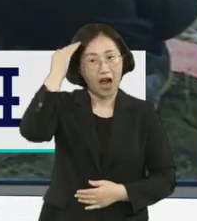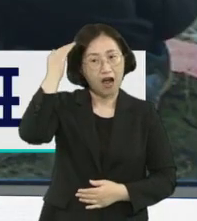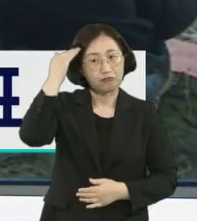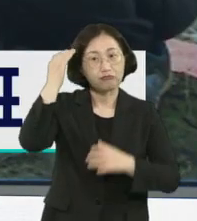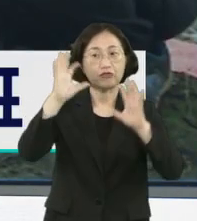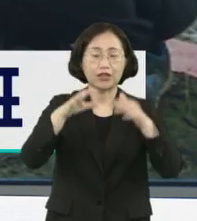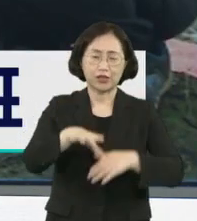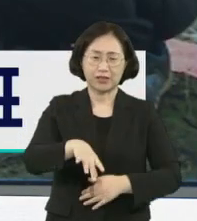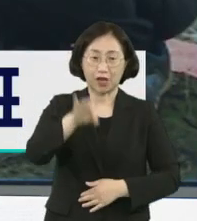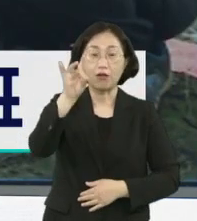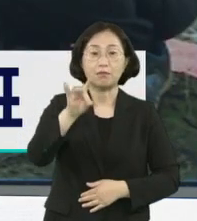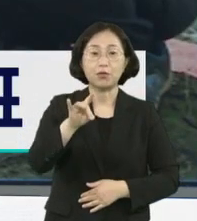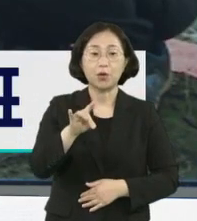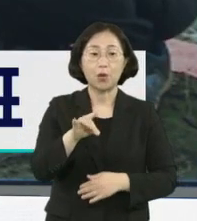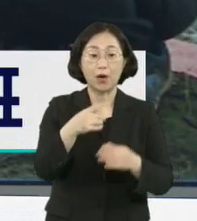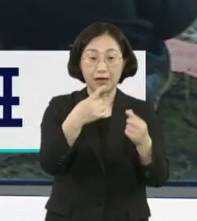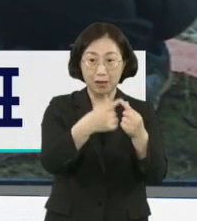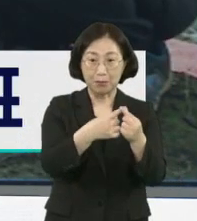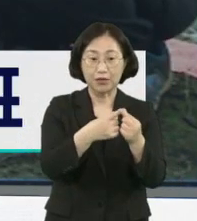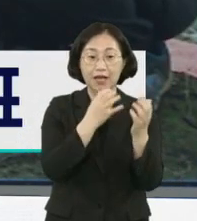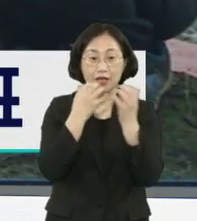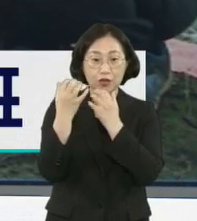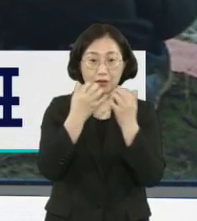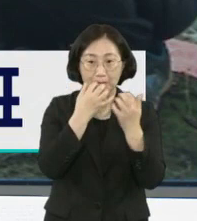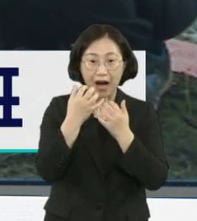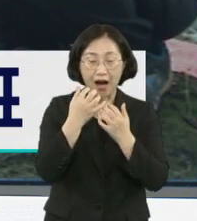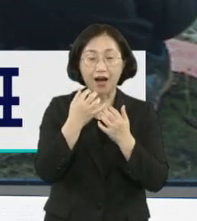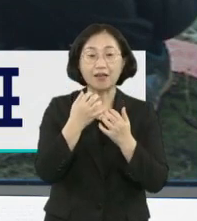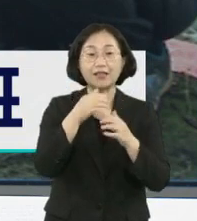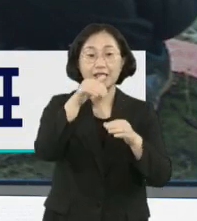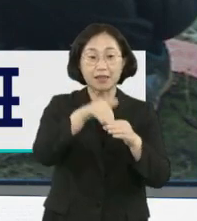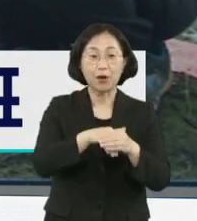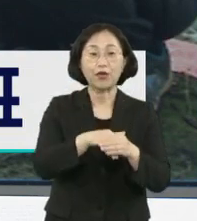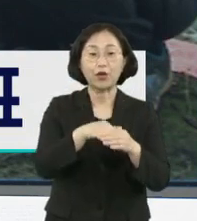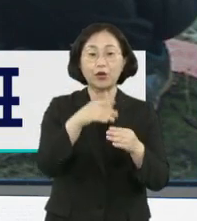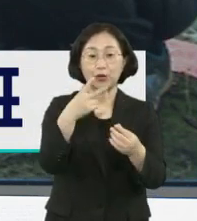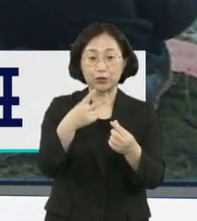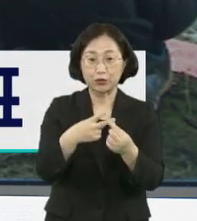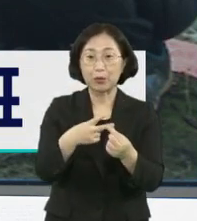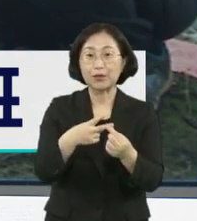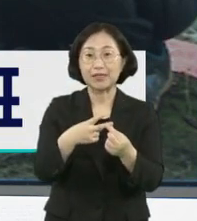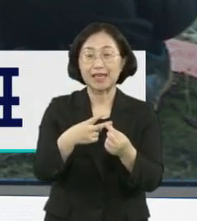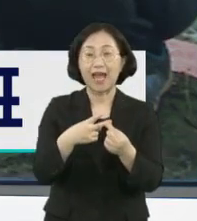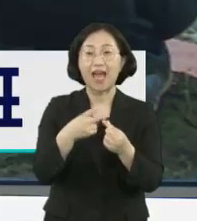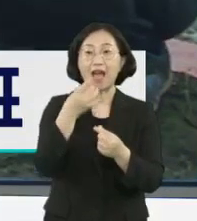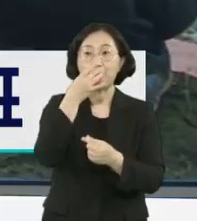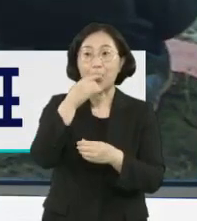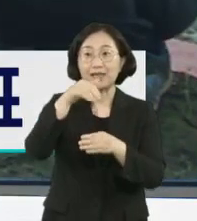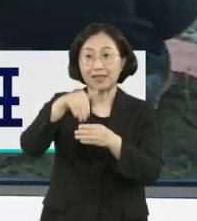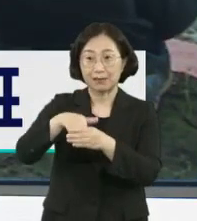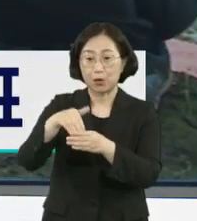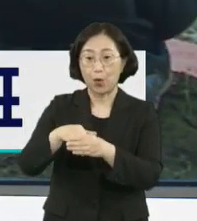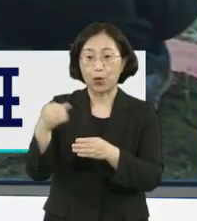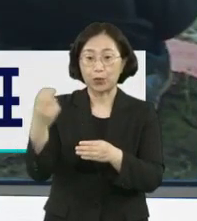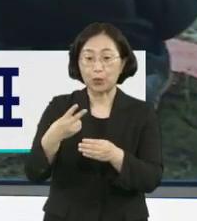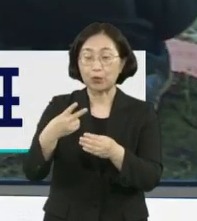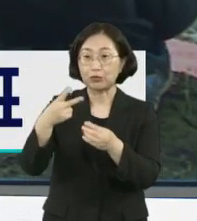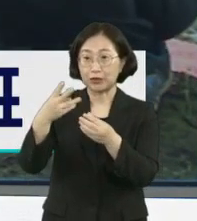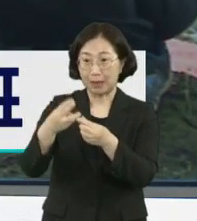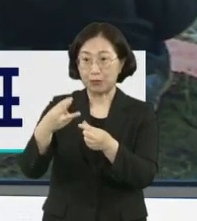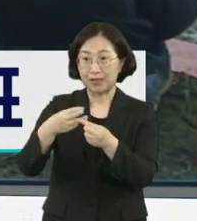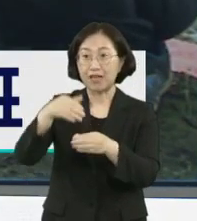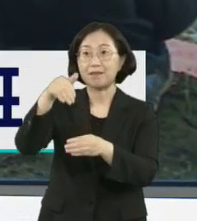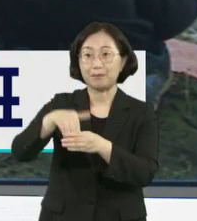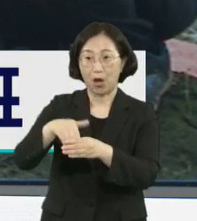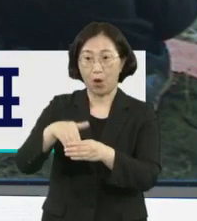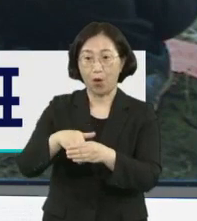우리나라에서는 처음으로 수박을 심었던 논에 벼을 두 번 재배하는 삼모작이 시도됐습니다. 그것도 70대